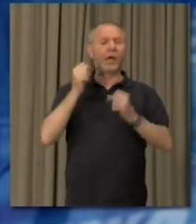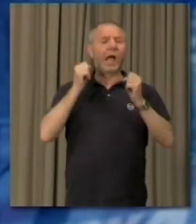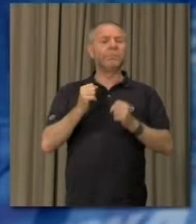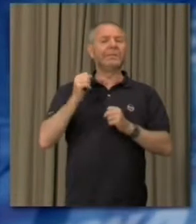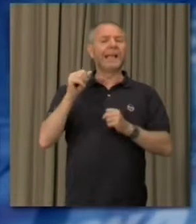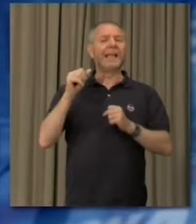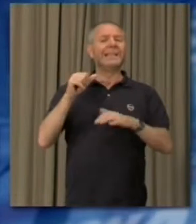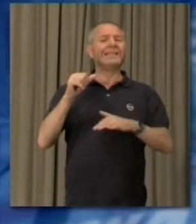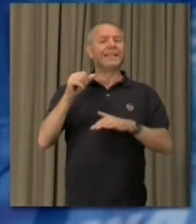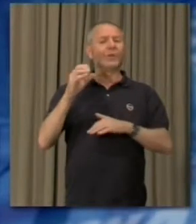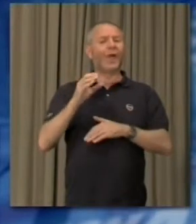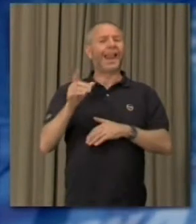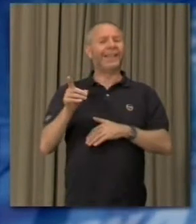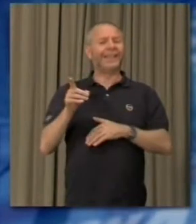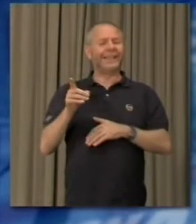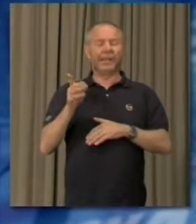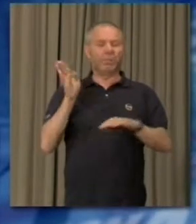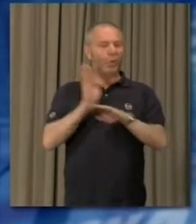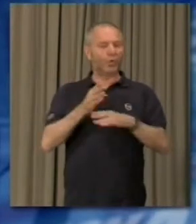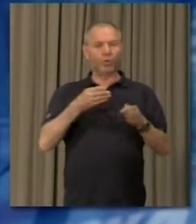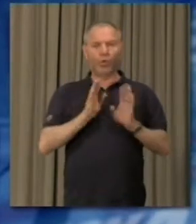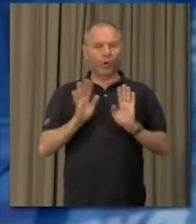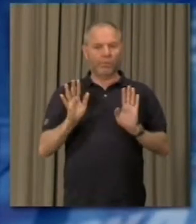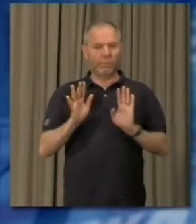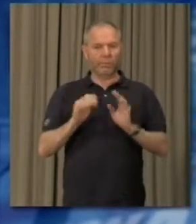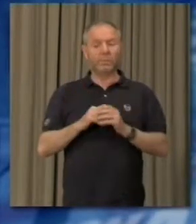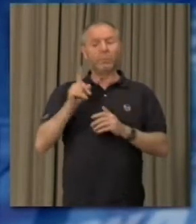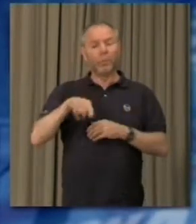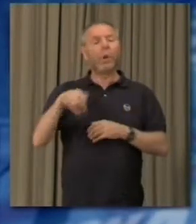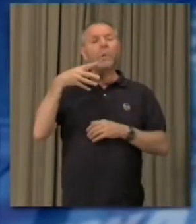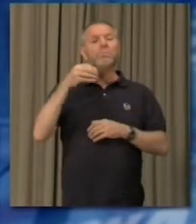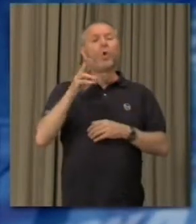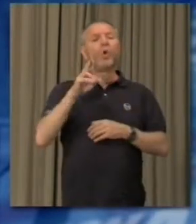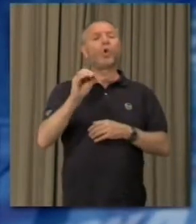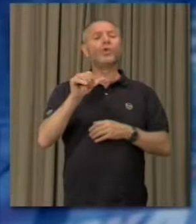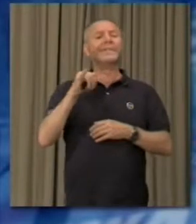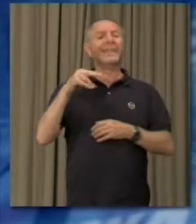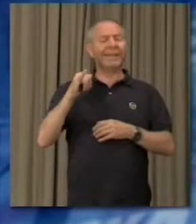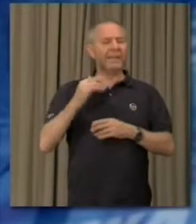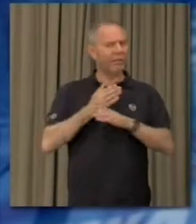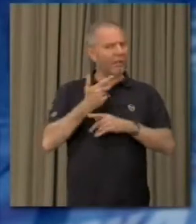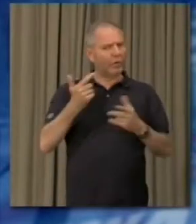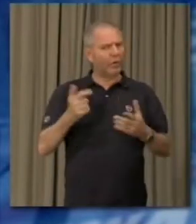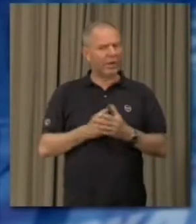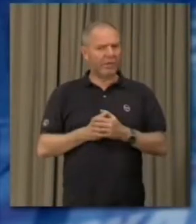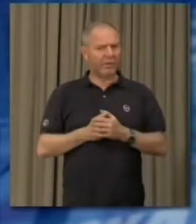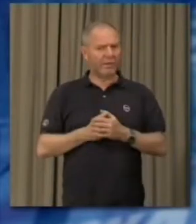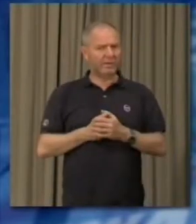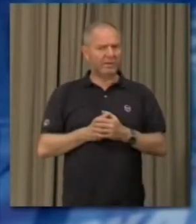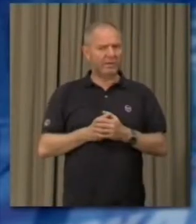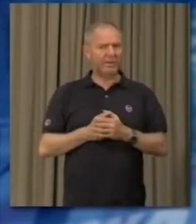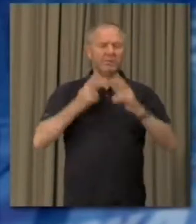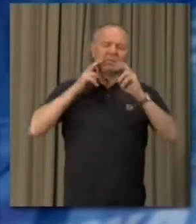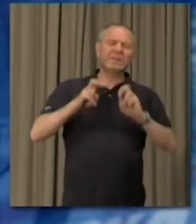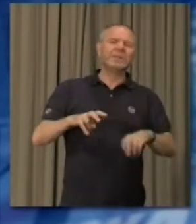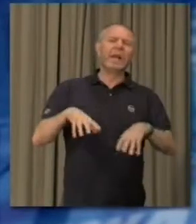Calende ma di origini ucraine, che morì sul colpo. Lo stesso Morosini rimase gravemente ferito. Inizialmente le indagini della procura sulle cause della